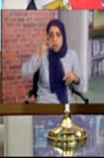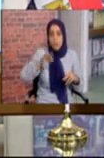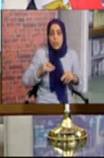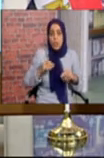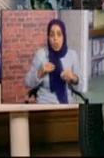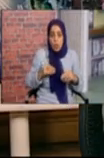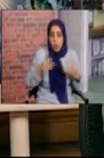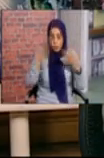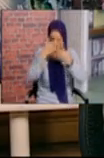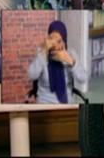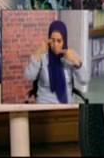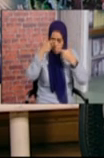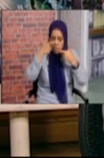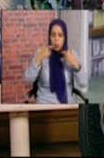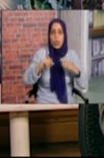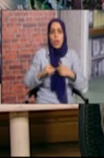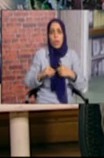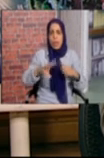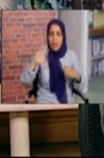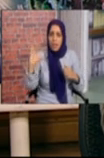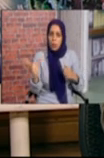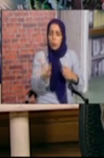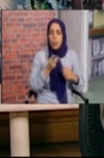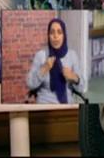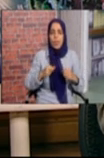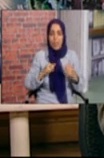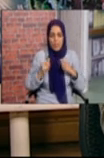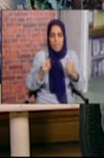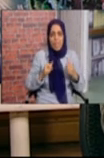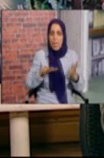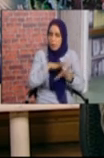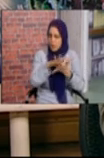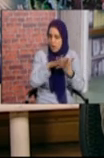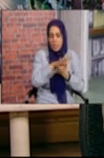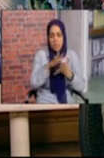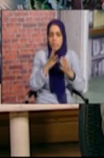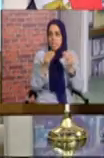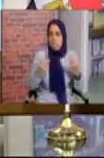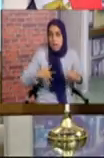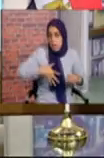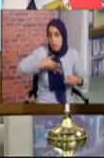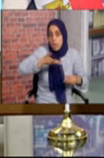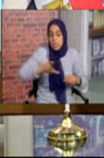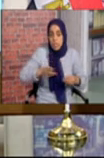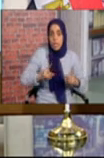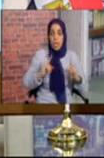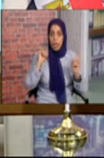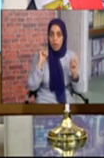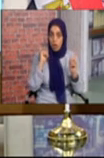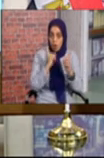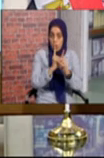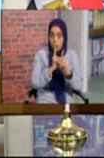واللي هم السنة وحاجات وإيران وحاجات فإحنا عايزين نوج يعني